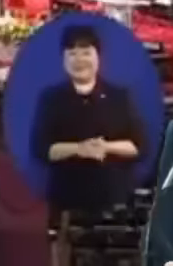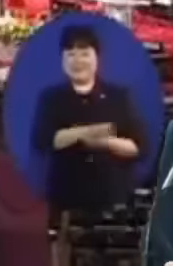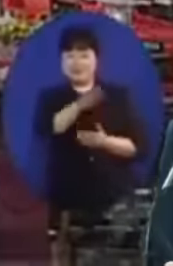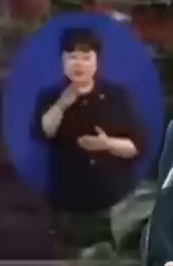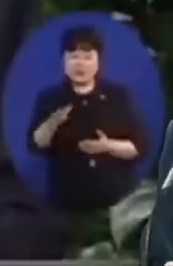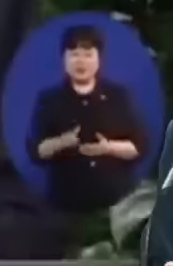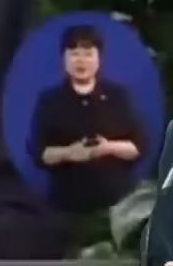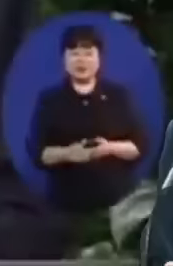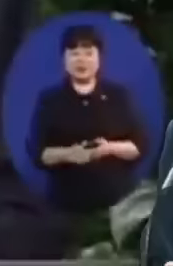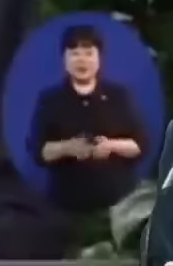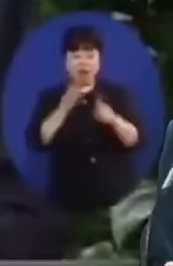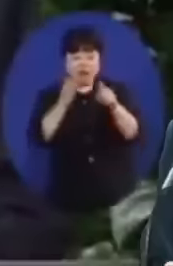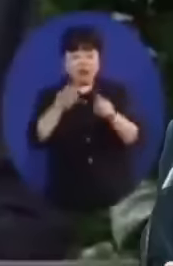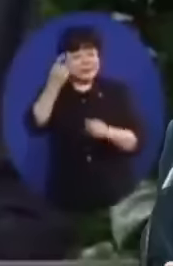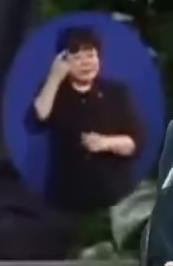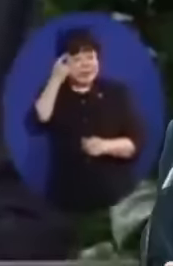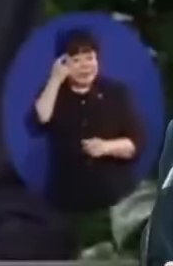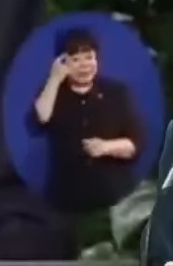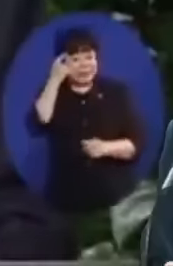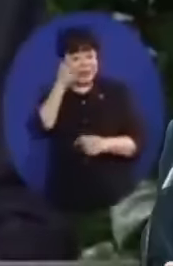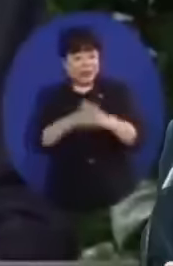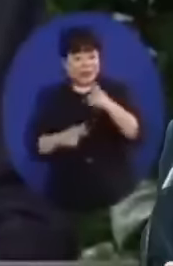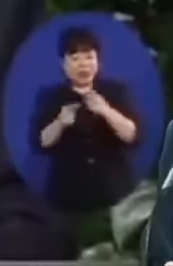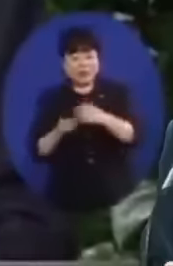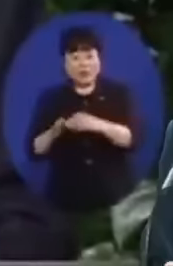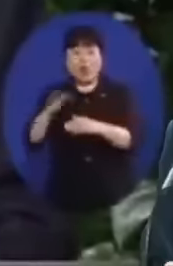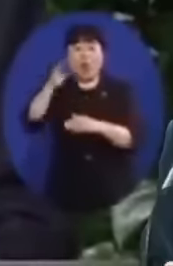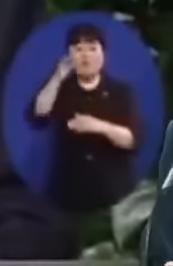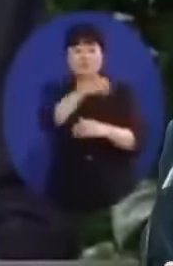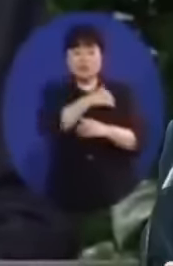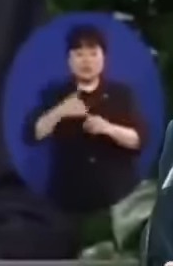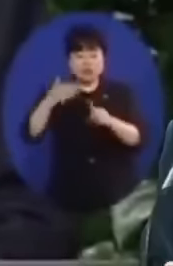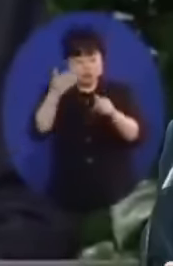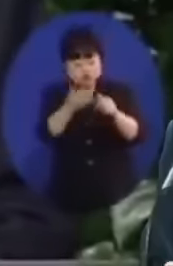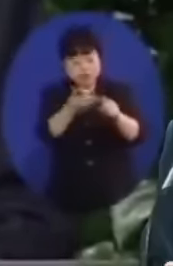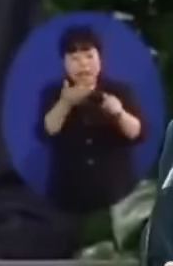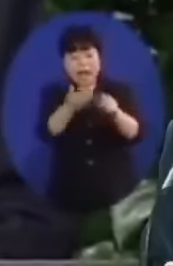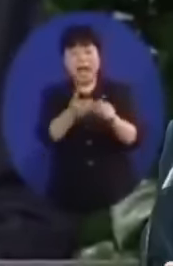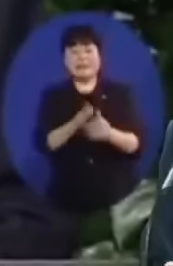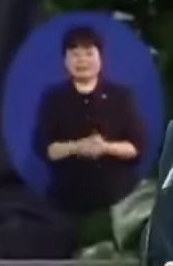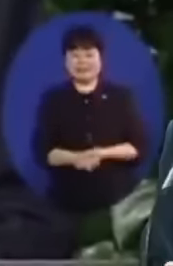우리의 온갖 구하는 거나 생각하는 것에 넘치도록 능히하신다.